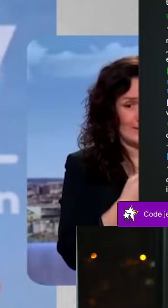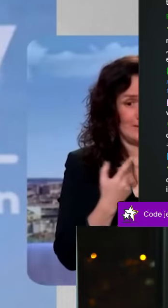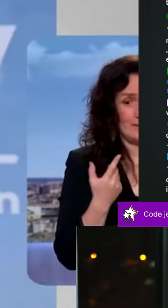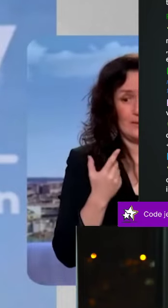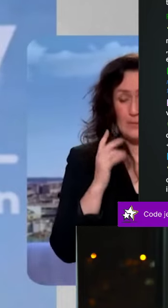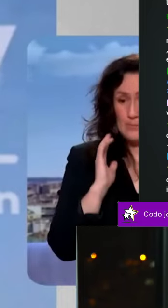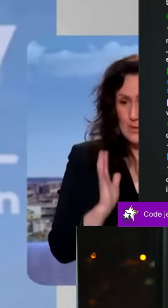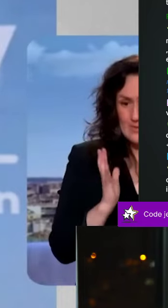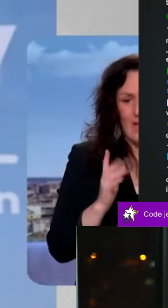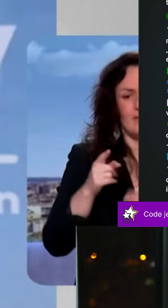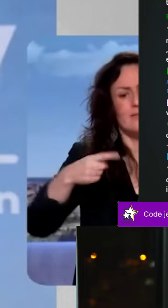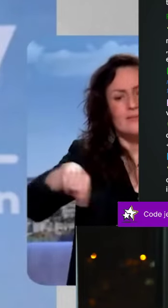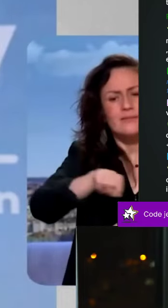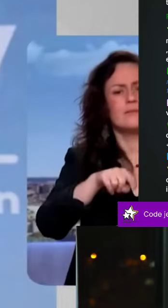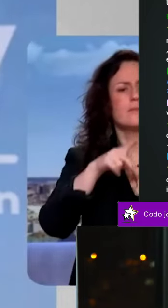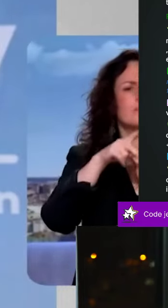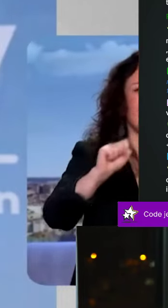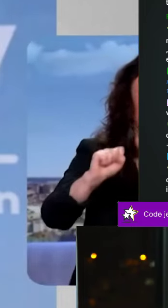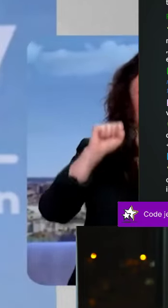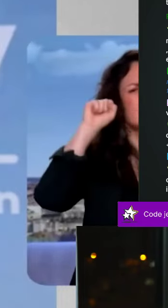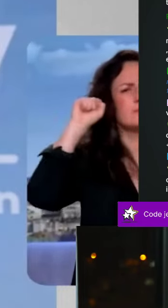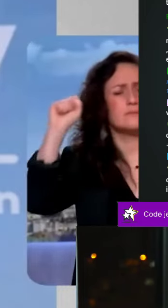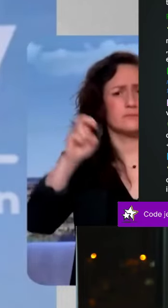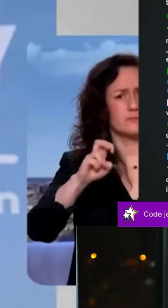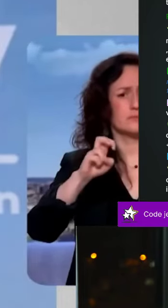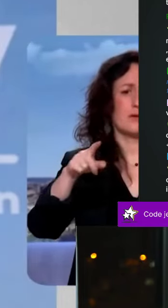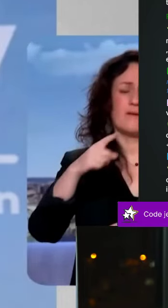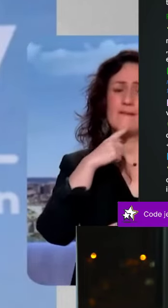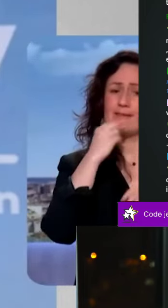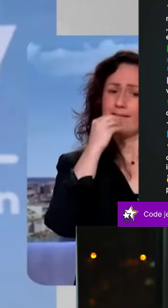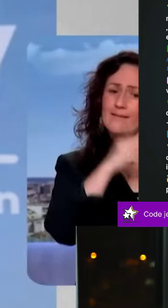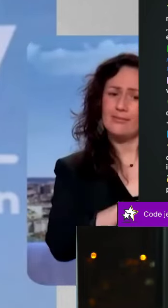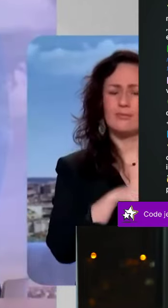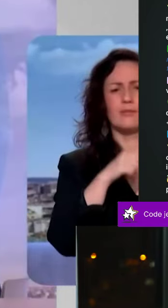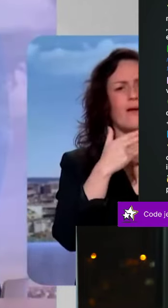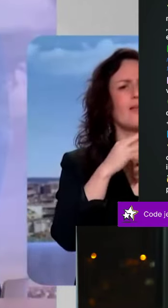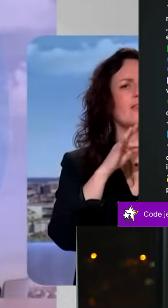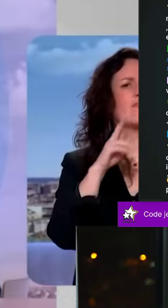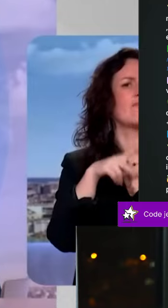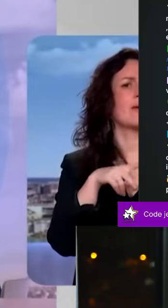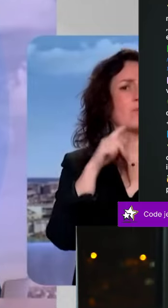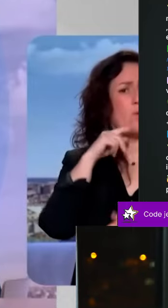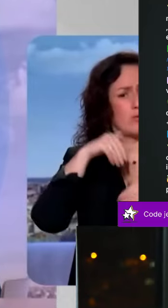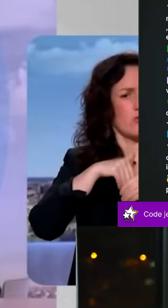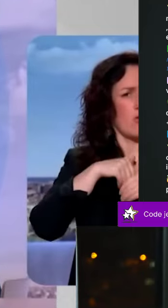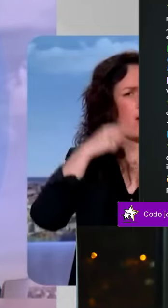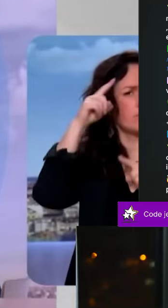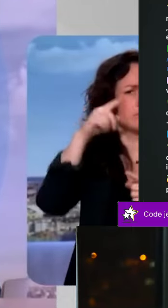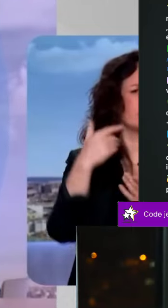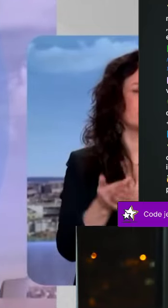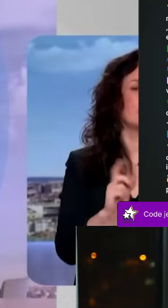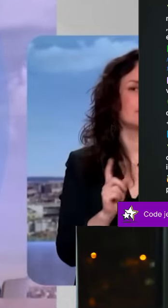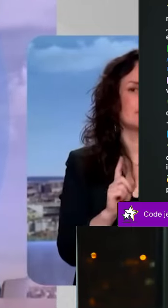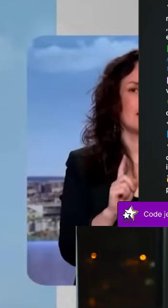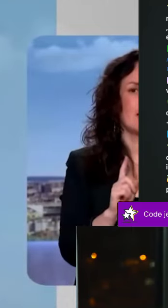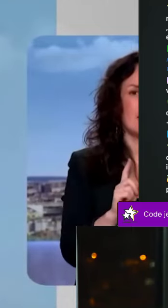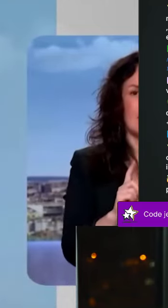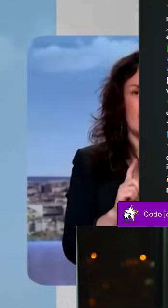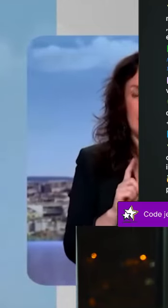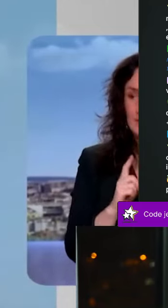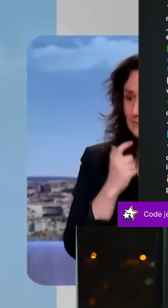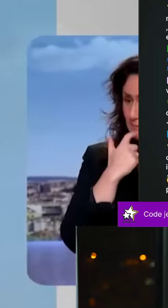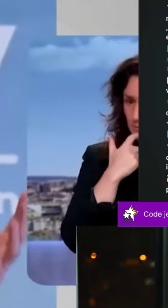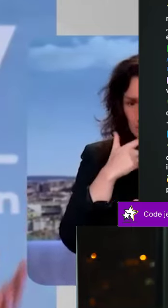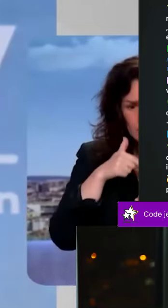front populaire puisque ils abandonneraient les revendications programmatiqu le programme qu'ils ont défendu devant les électrices et les électurs ce programme